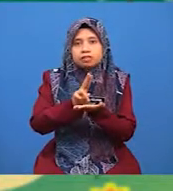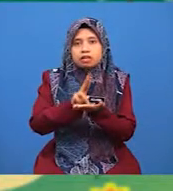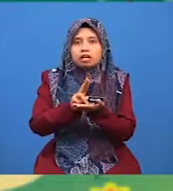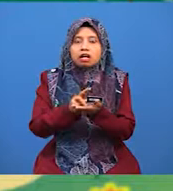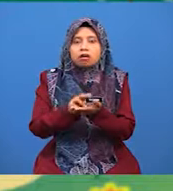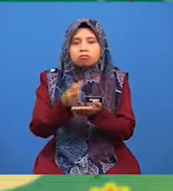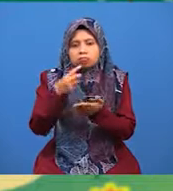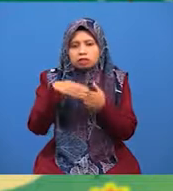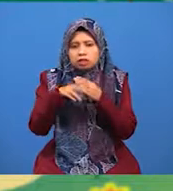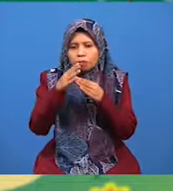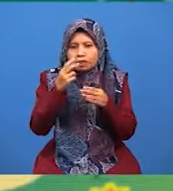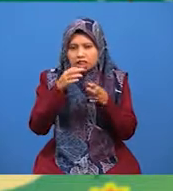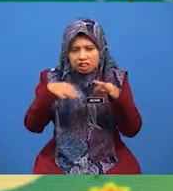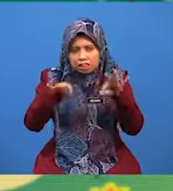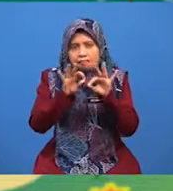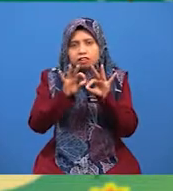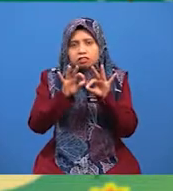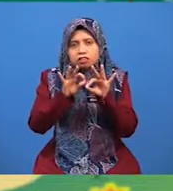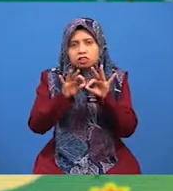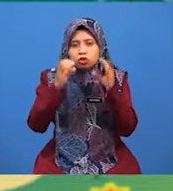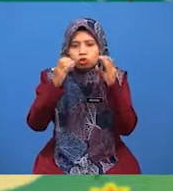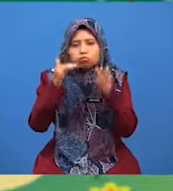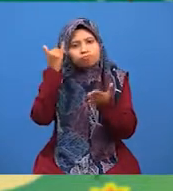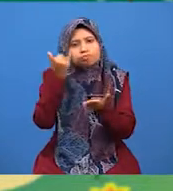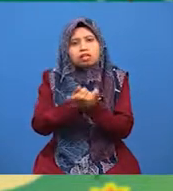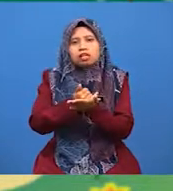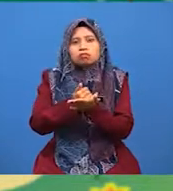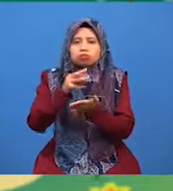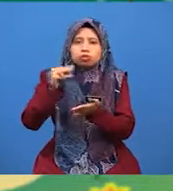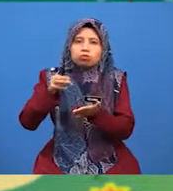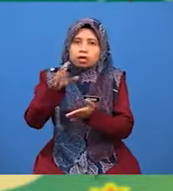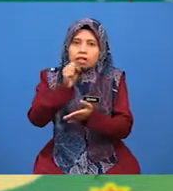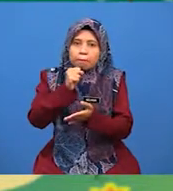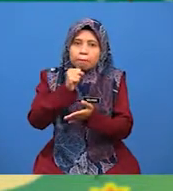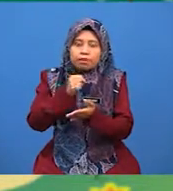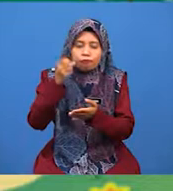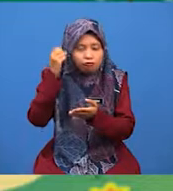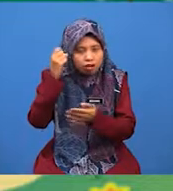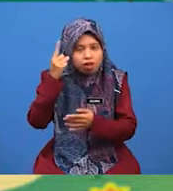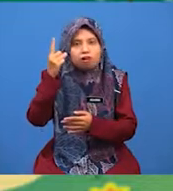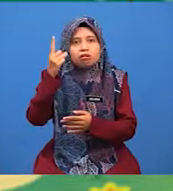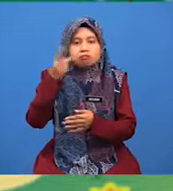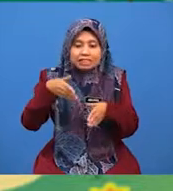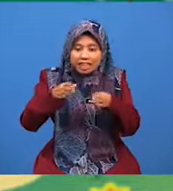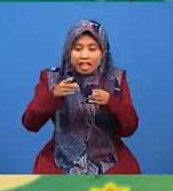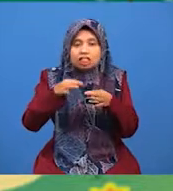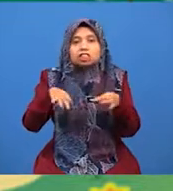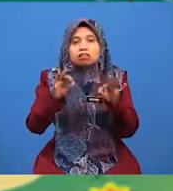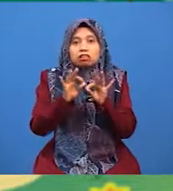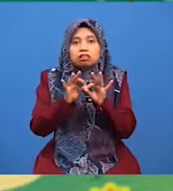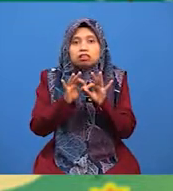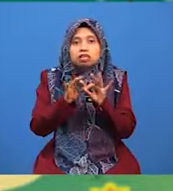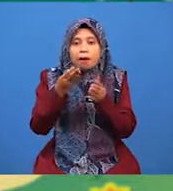Menerusi plot penceritaan ini, cikgu yakin murid-murid dapat memahami jalan